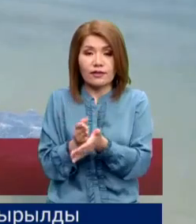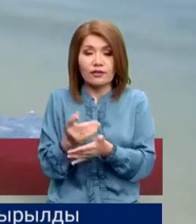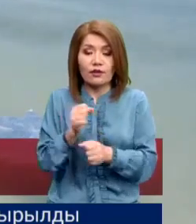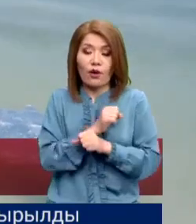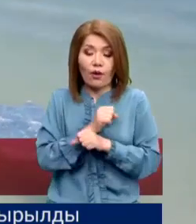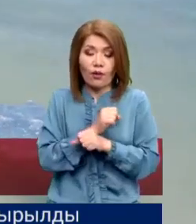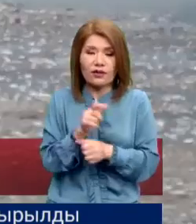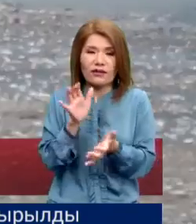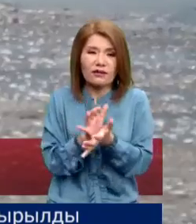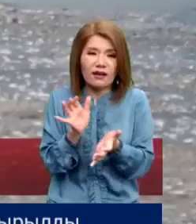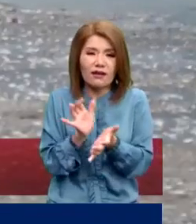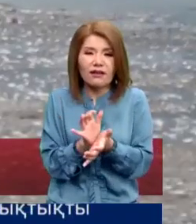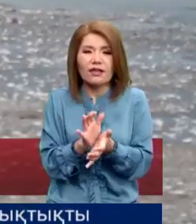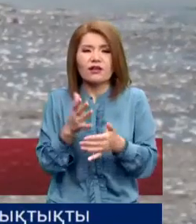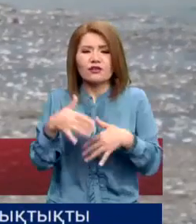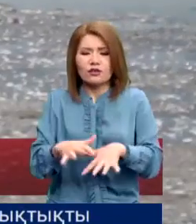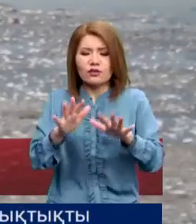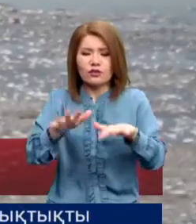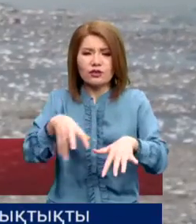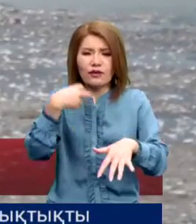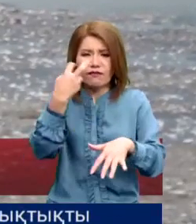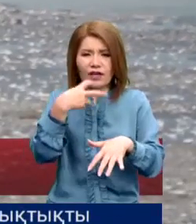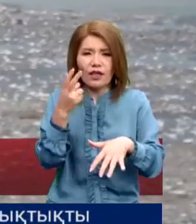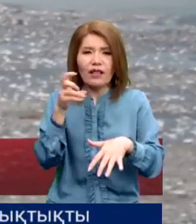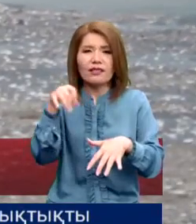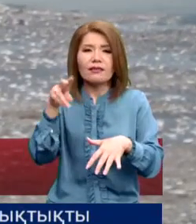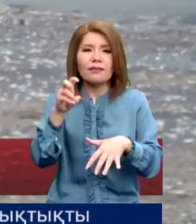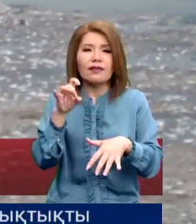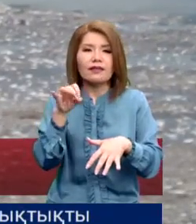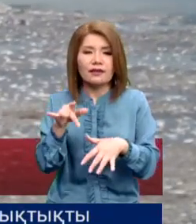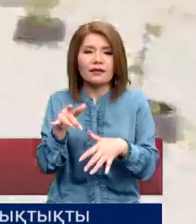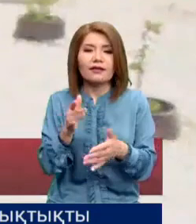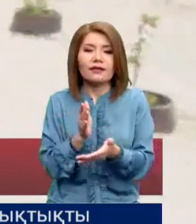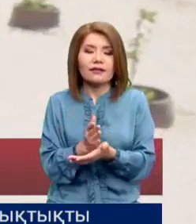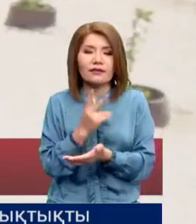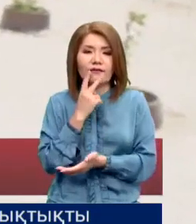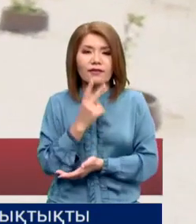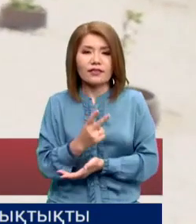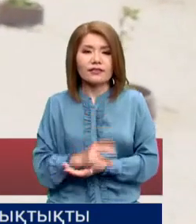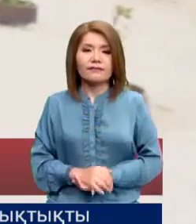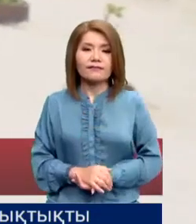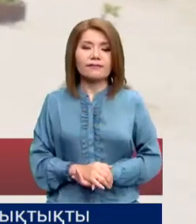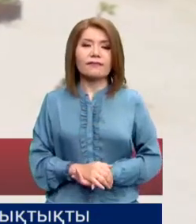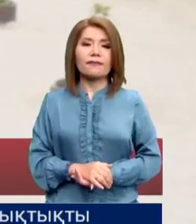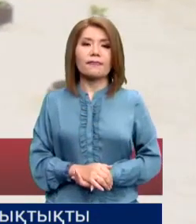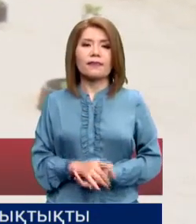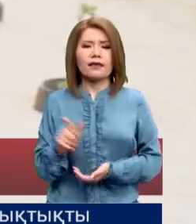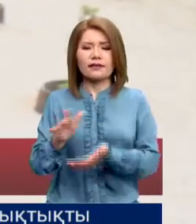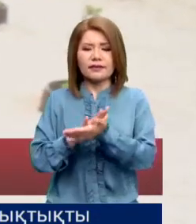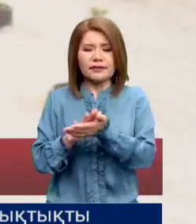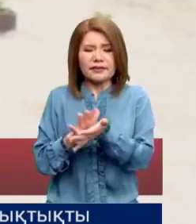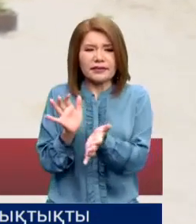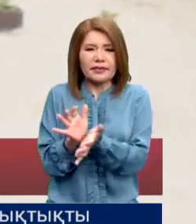келгендерді алдымен қоқыс, одан кейін теңіздегі иісі қолқаны қабатын балдыр қарсы алады. Салдық пілер таза онша емес